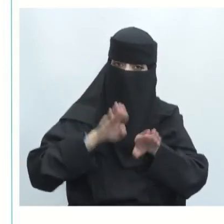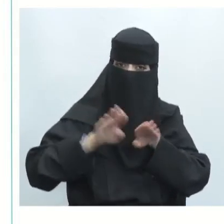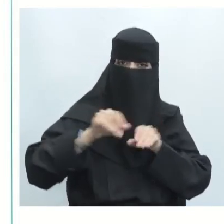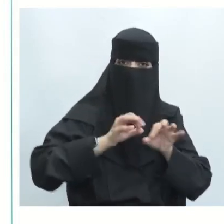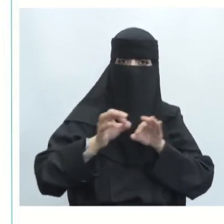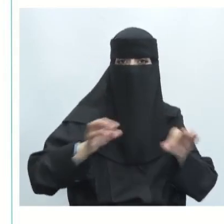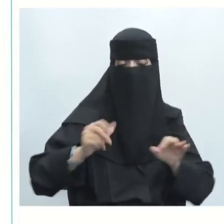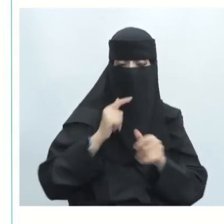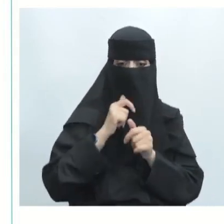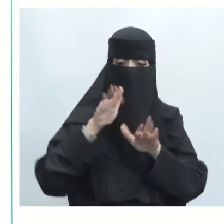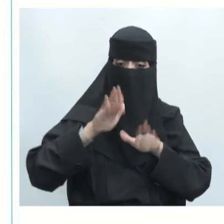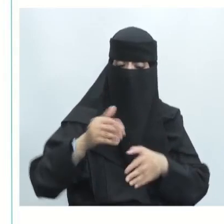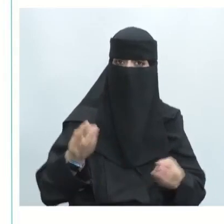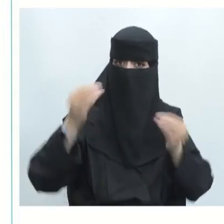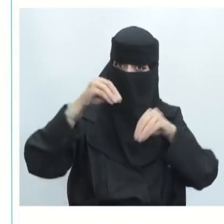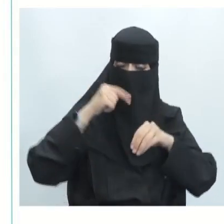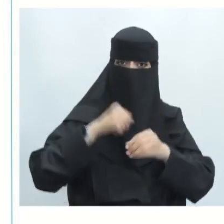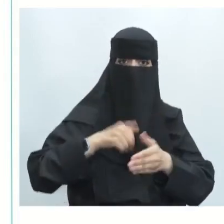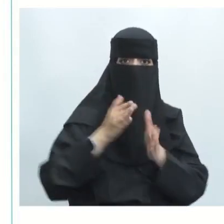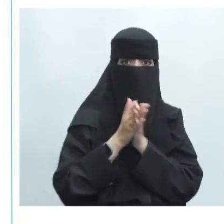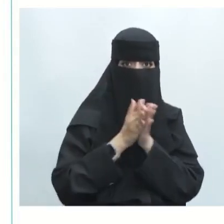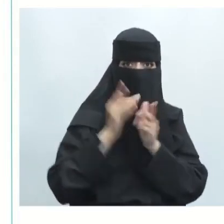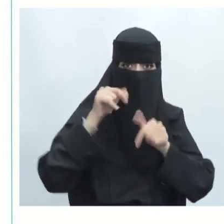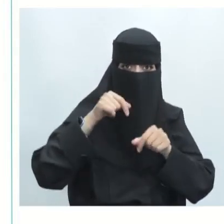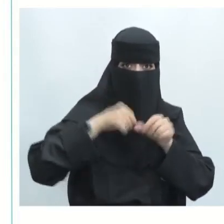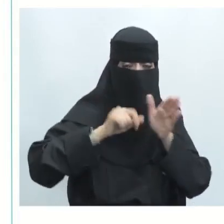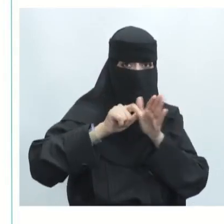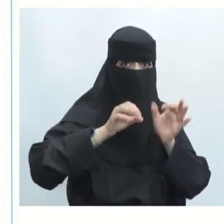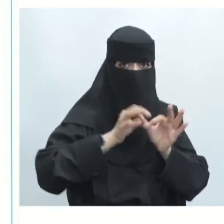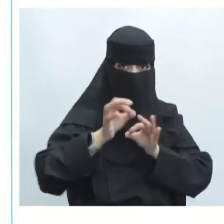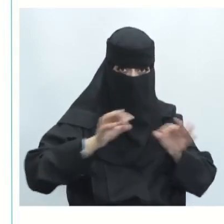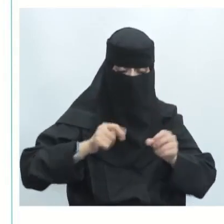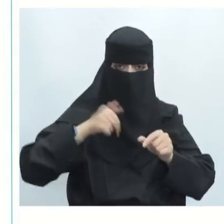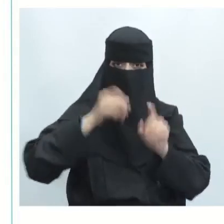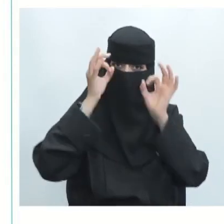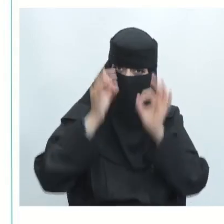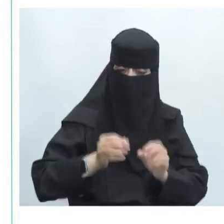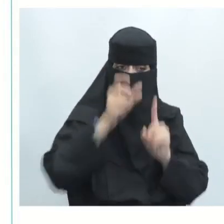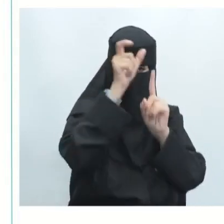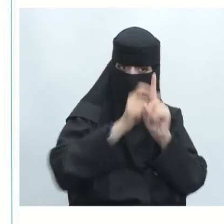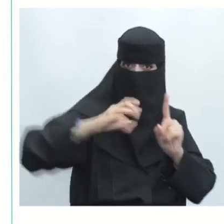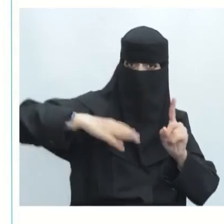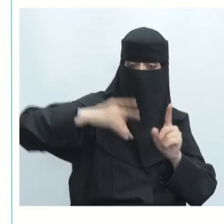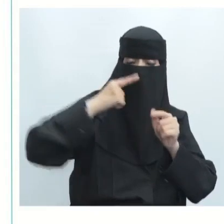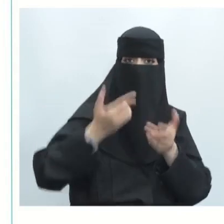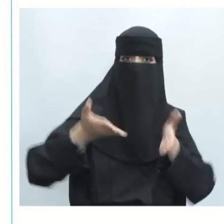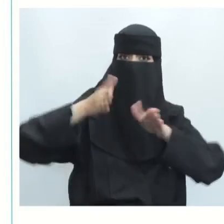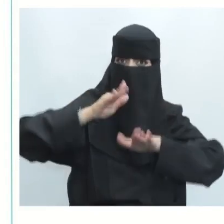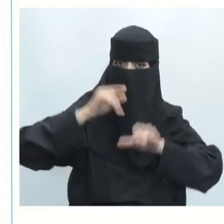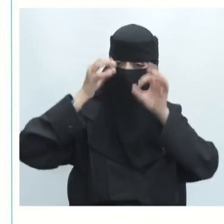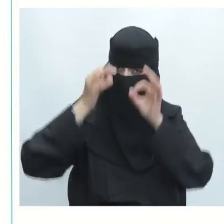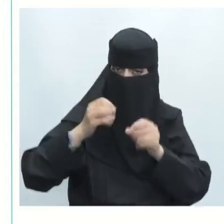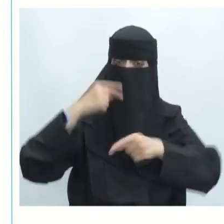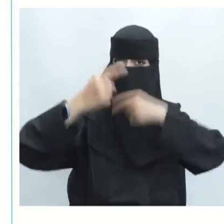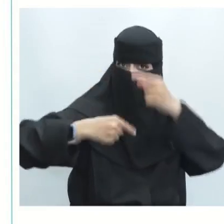الخطه ايضا يشجع التخطيط الدقيق المديرين على ان يكونوا اكثر دقه كلما